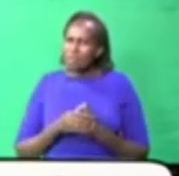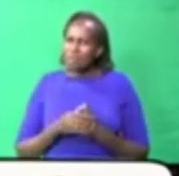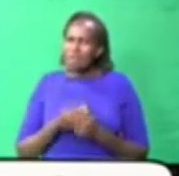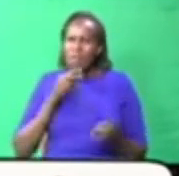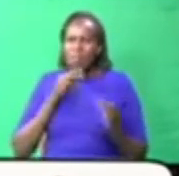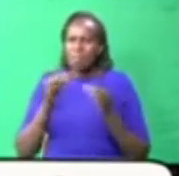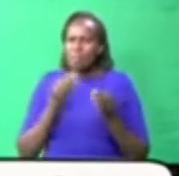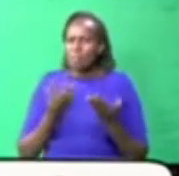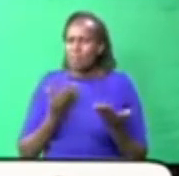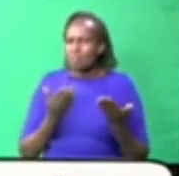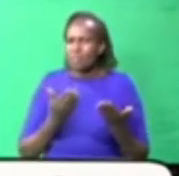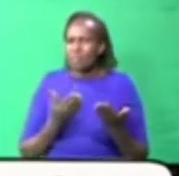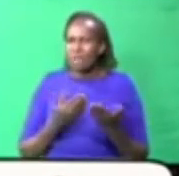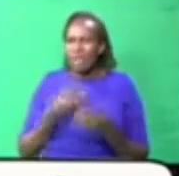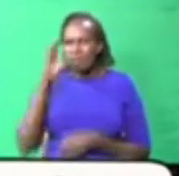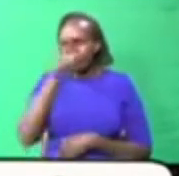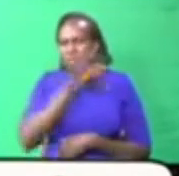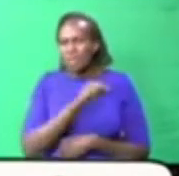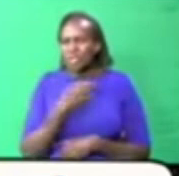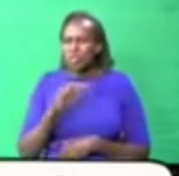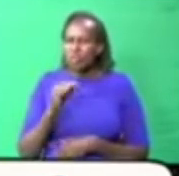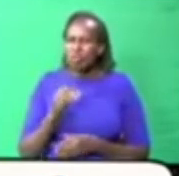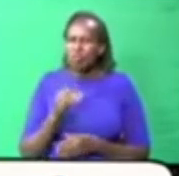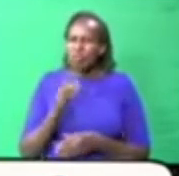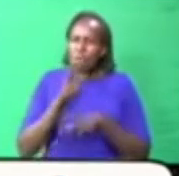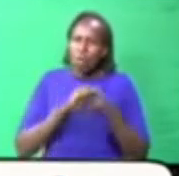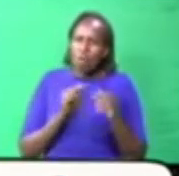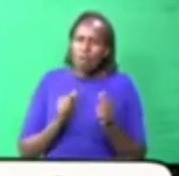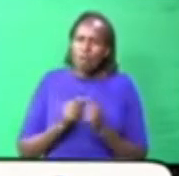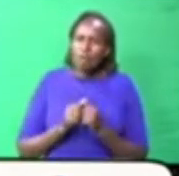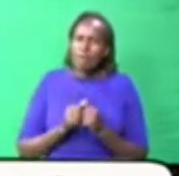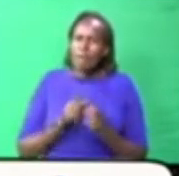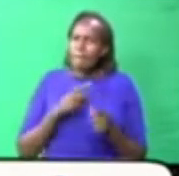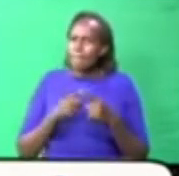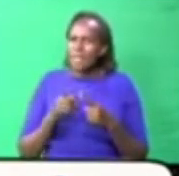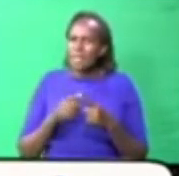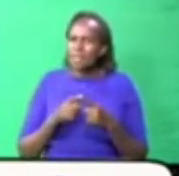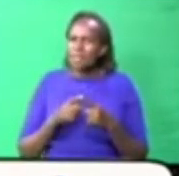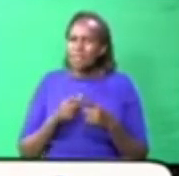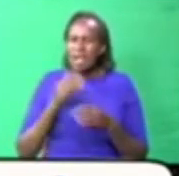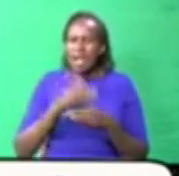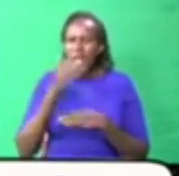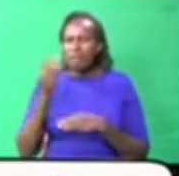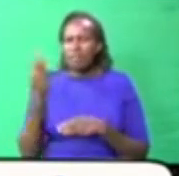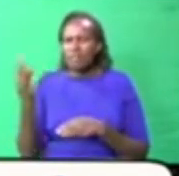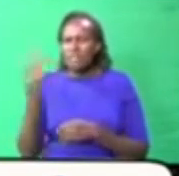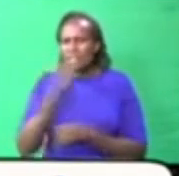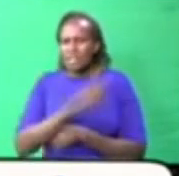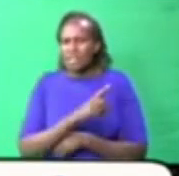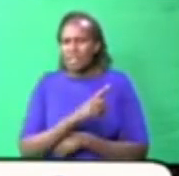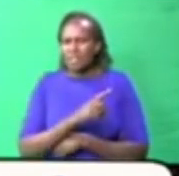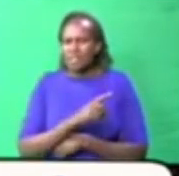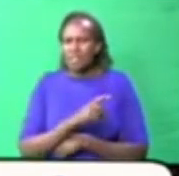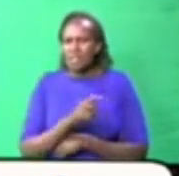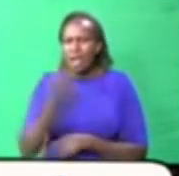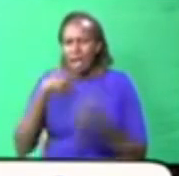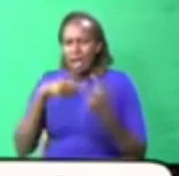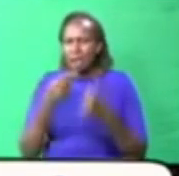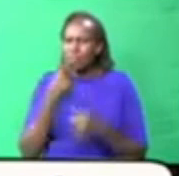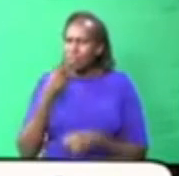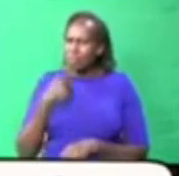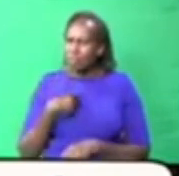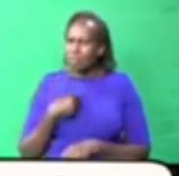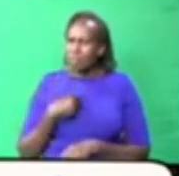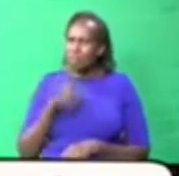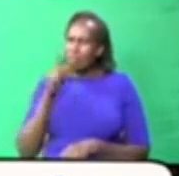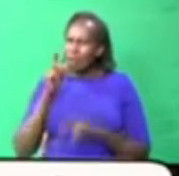mwingine nakosa kushughulikia na kumuita. Lakini guess what? After like 2-3 days, workers wanakuja. Wananiambia kuna huyo